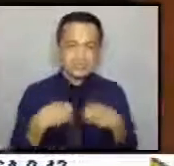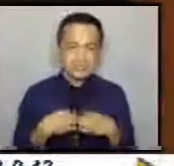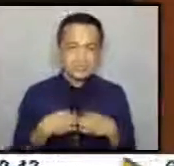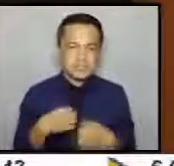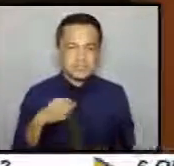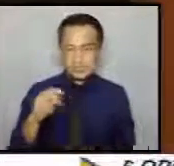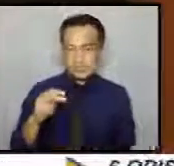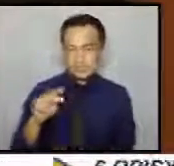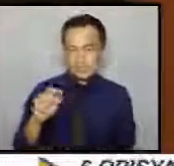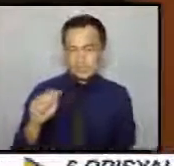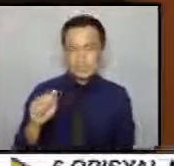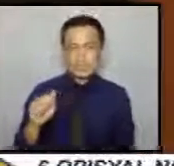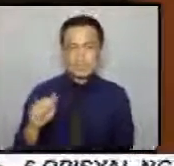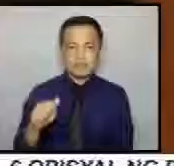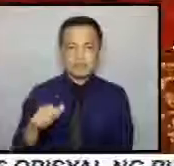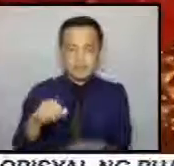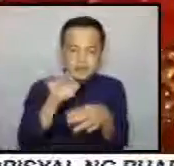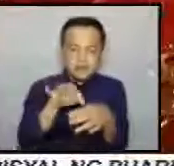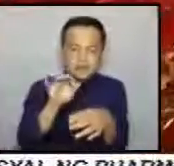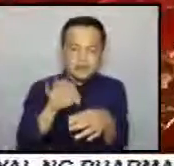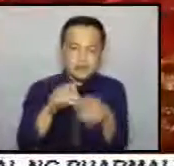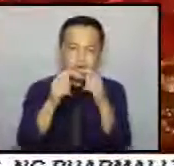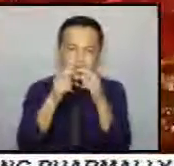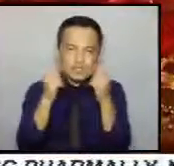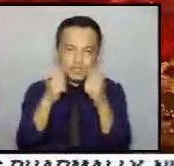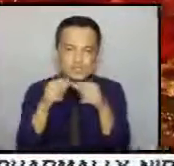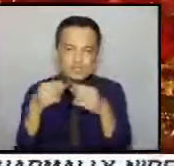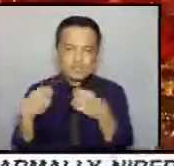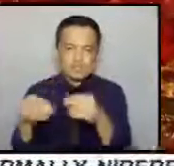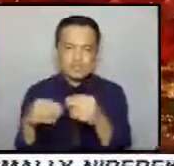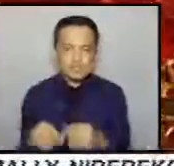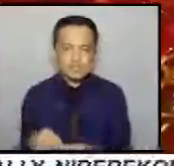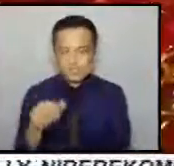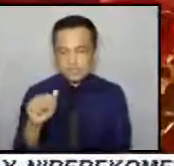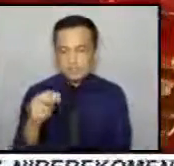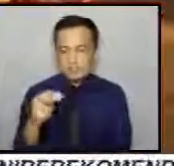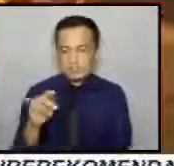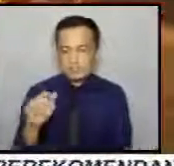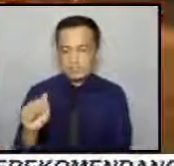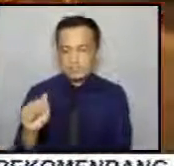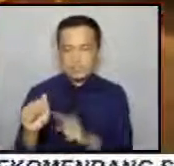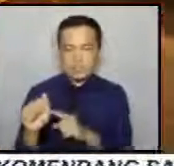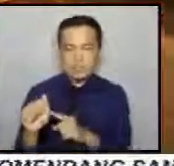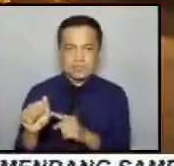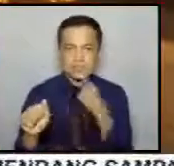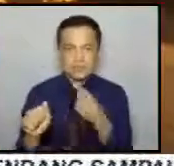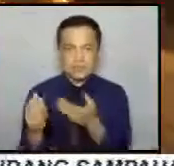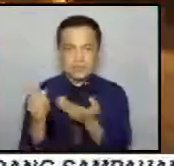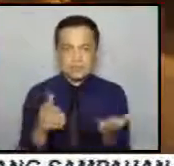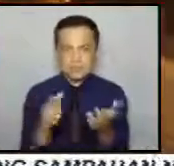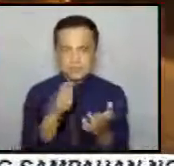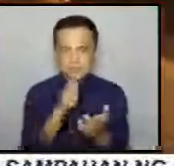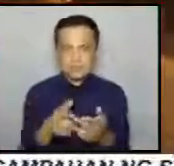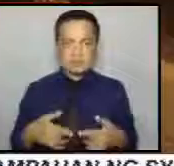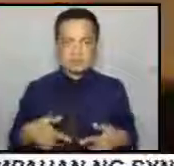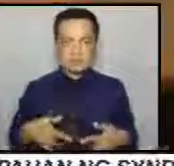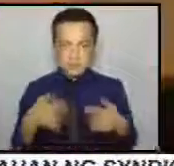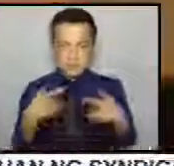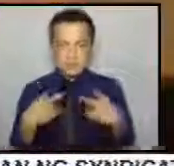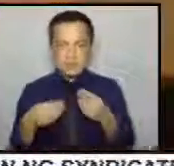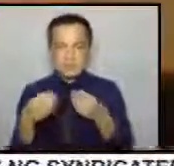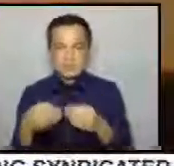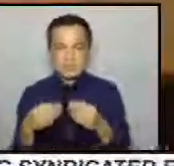mga alkansyang tigre ang paninda. Para kay Angelica, nagdala ng swerte sa kanilang buhay ang pagbibenta ng